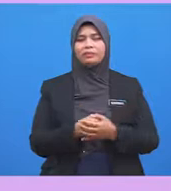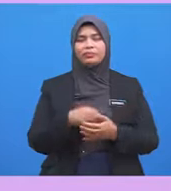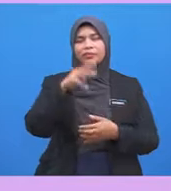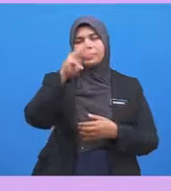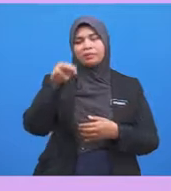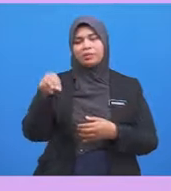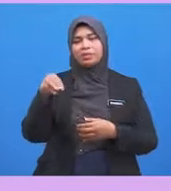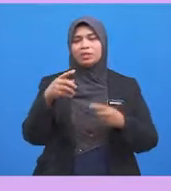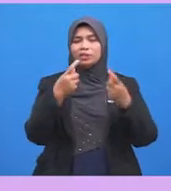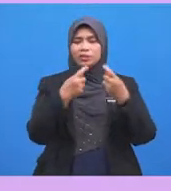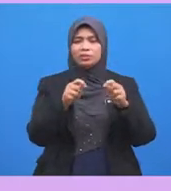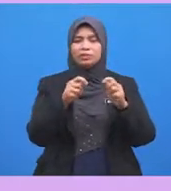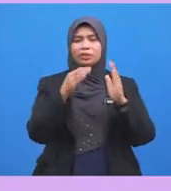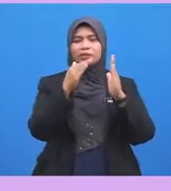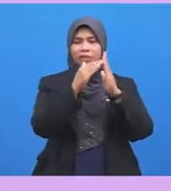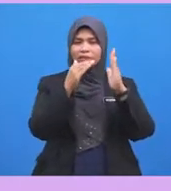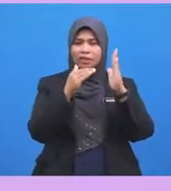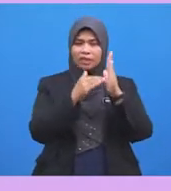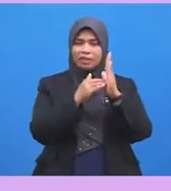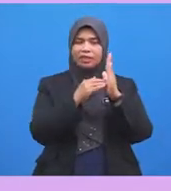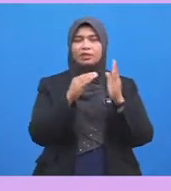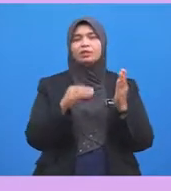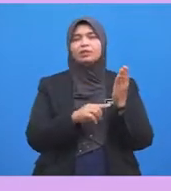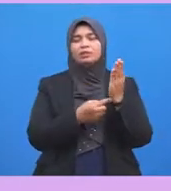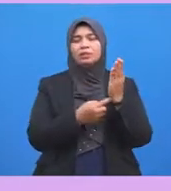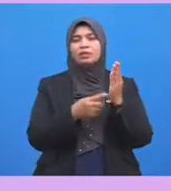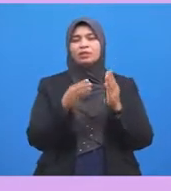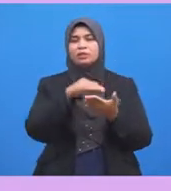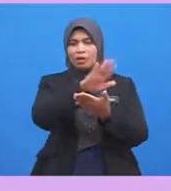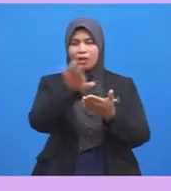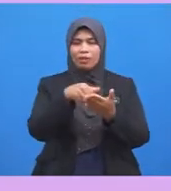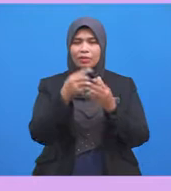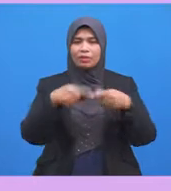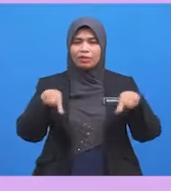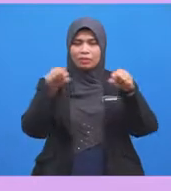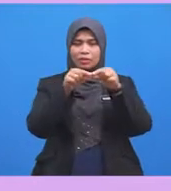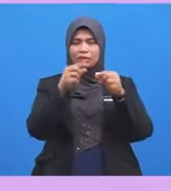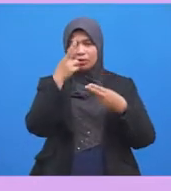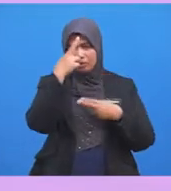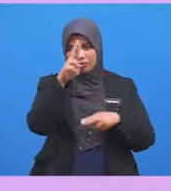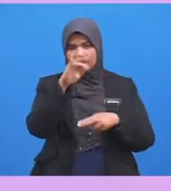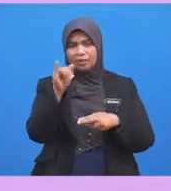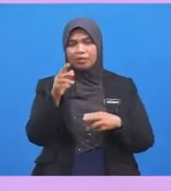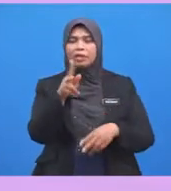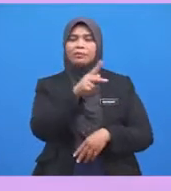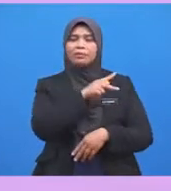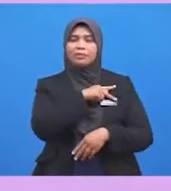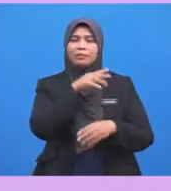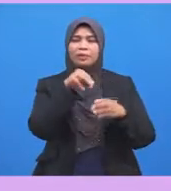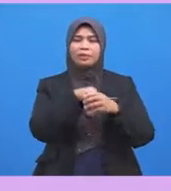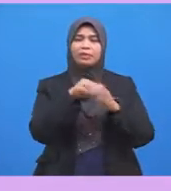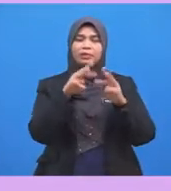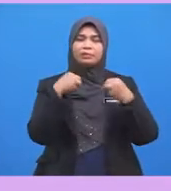Murid-murid, cuba senaraikan semula semua kepentingan menghormati pemimpin dalam